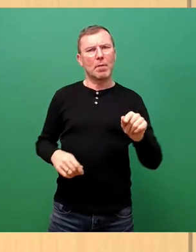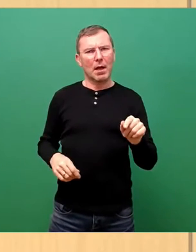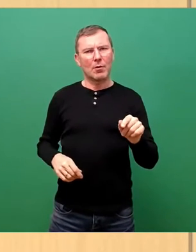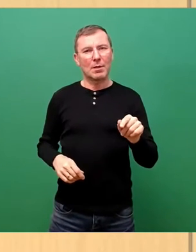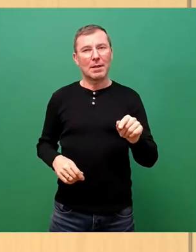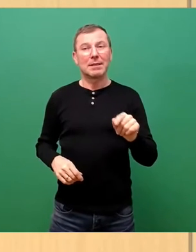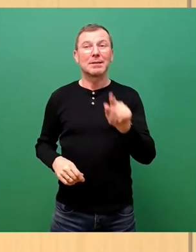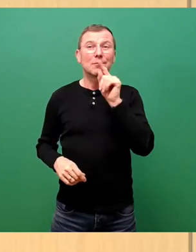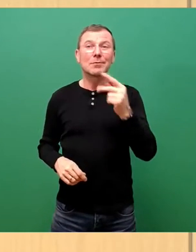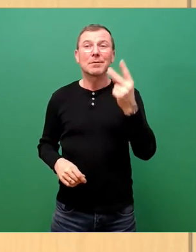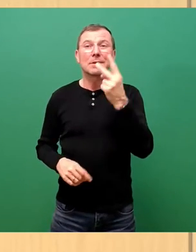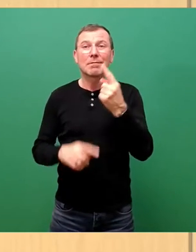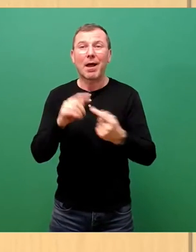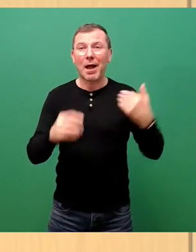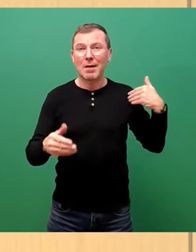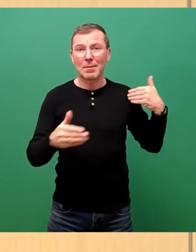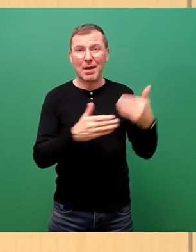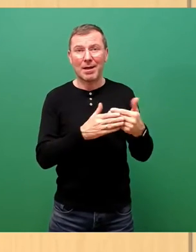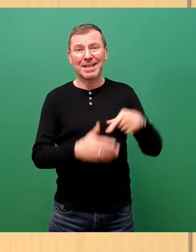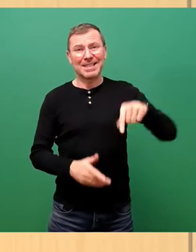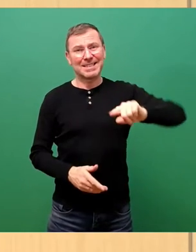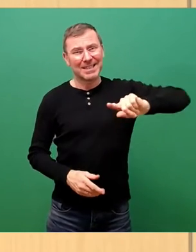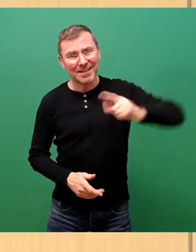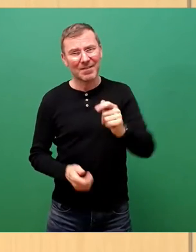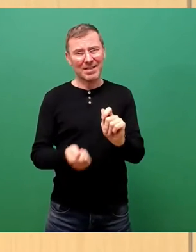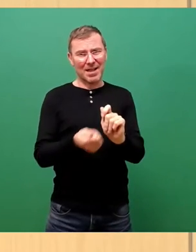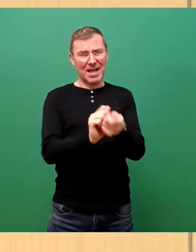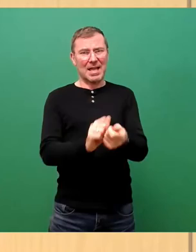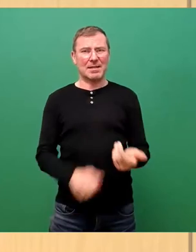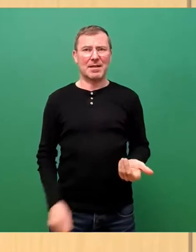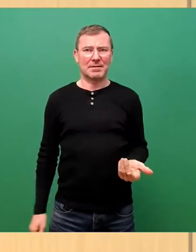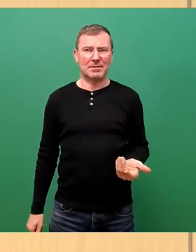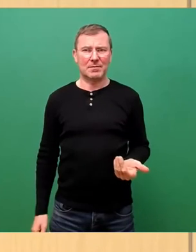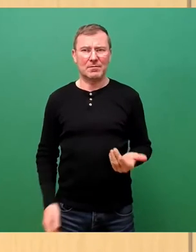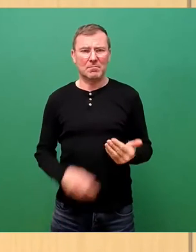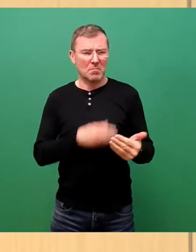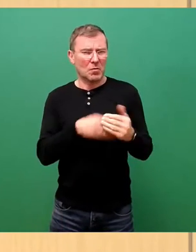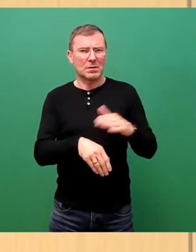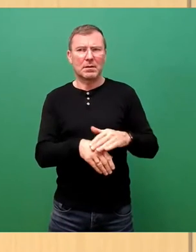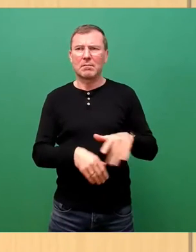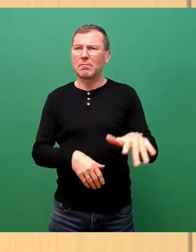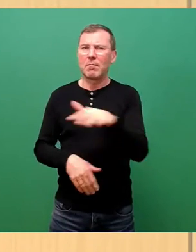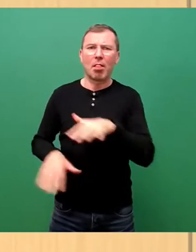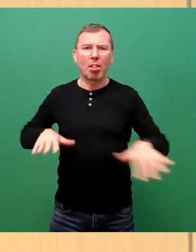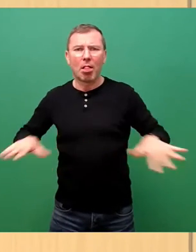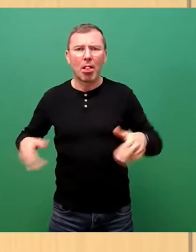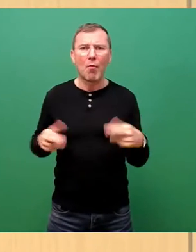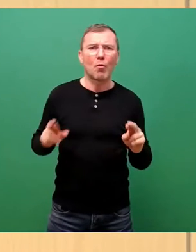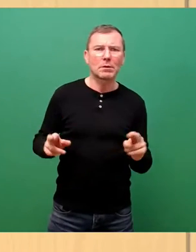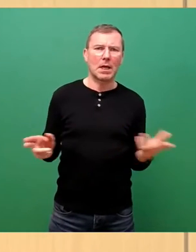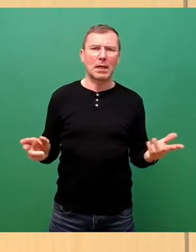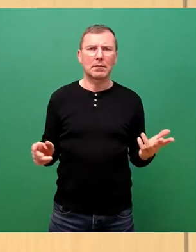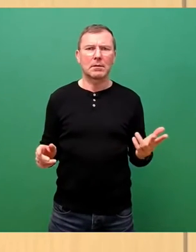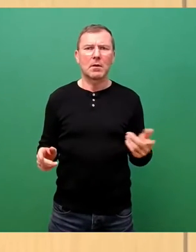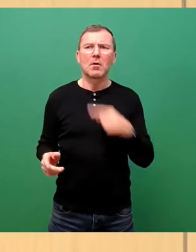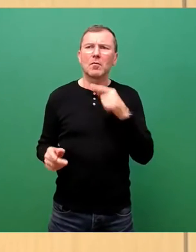alt. Sie nun schon wieder zu ändern, erzeugt Unsicherheit und im schlimmsten Fall ein Zögern auf